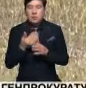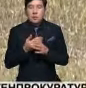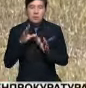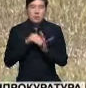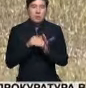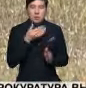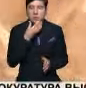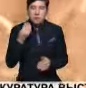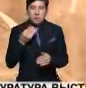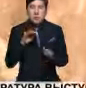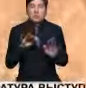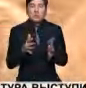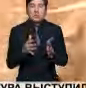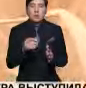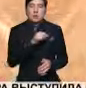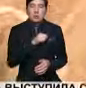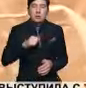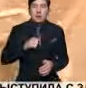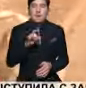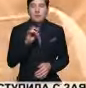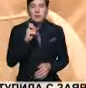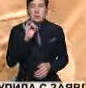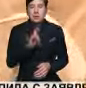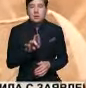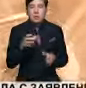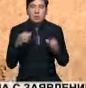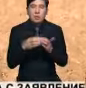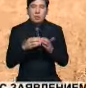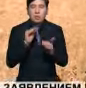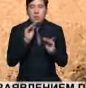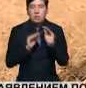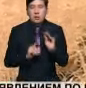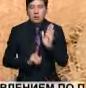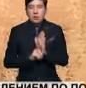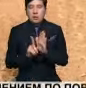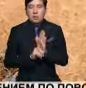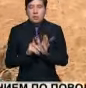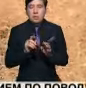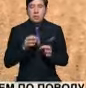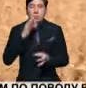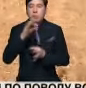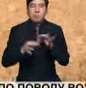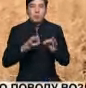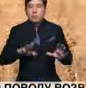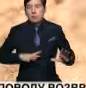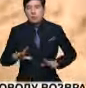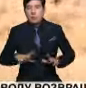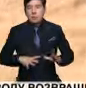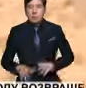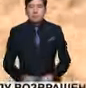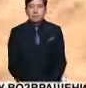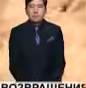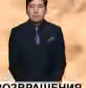со сложившейся ситуацией. Сами же фермеры предлагают создать сообщество с целью выходить на иные международные рынки. Мадияр Тельманов,